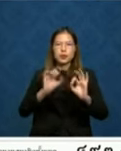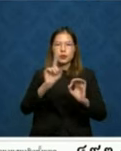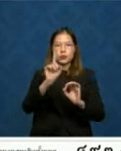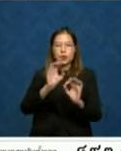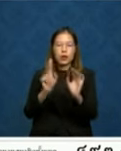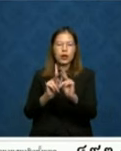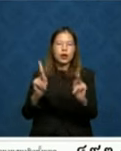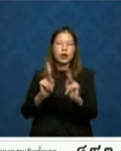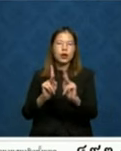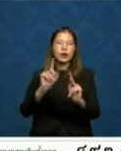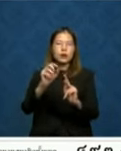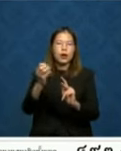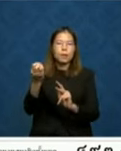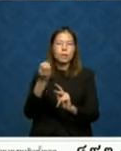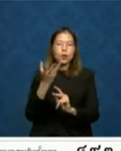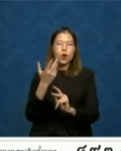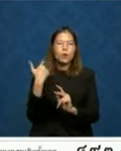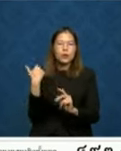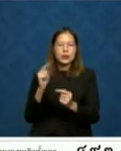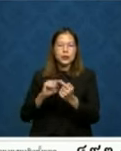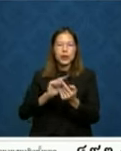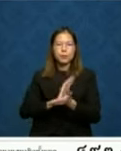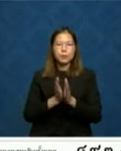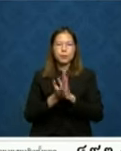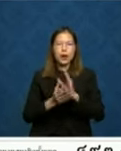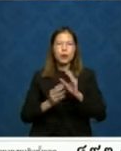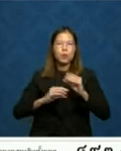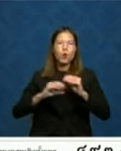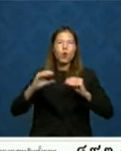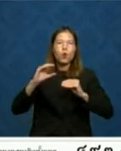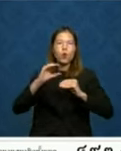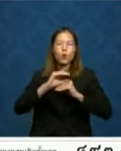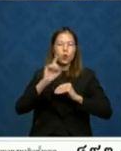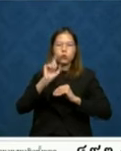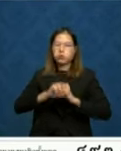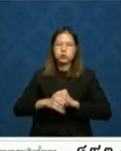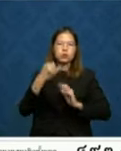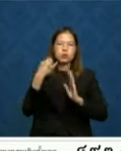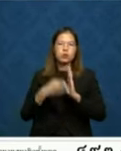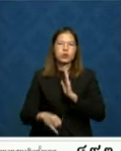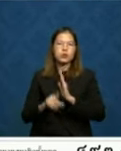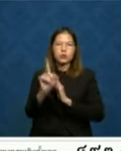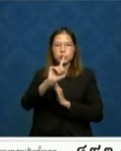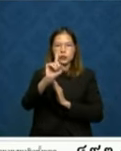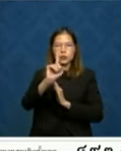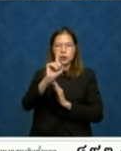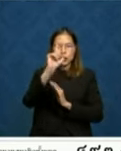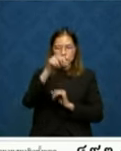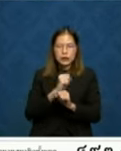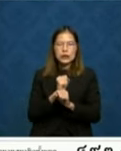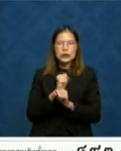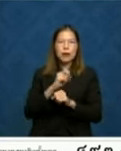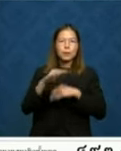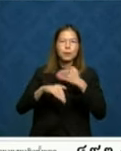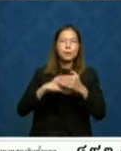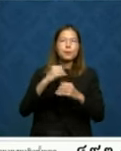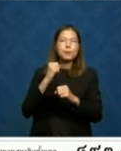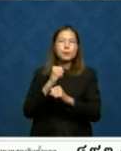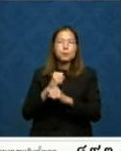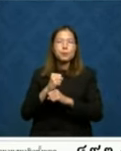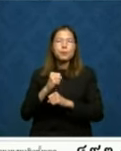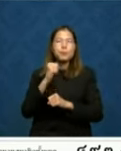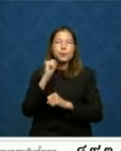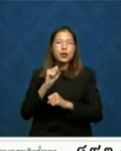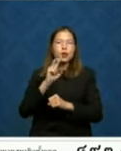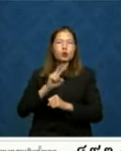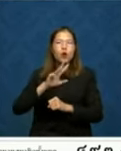การอนุกรรมธิการพูดครับมันคือการปรับโครงสร้างภาษีสรรพสามิตที่ไม่ถูกต้องมันเป็นมาตั้งแต่ปี2560เพราะในปีนั้นผ